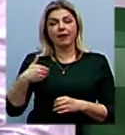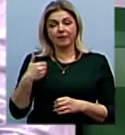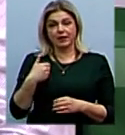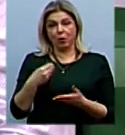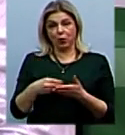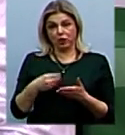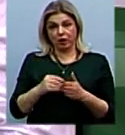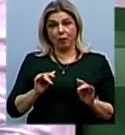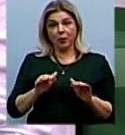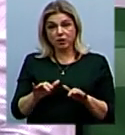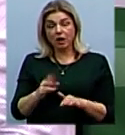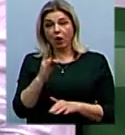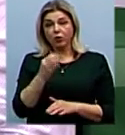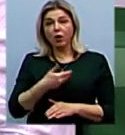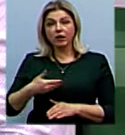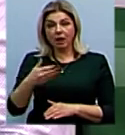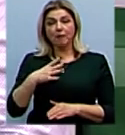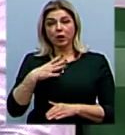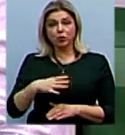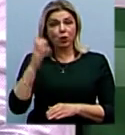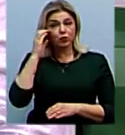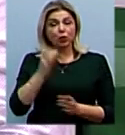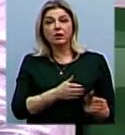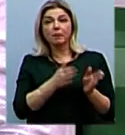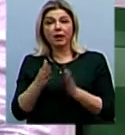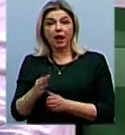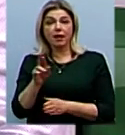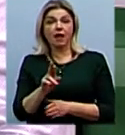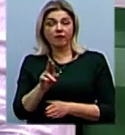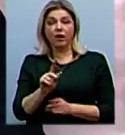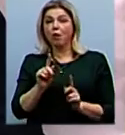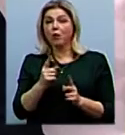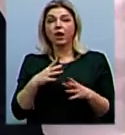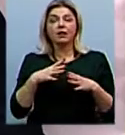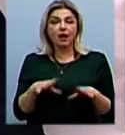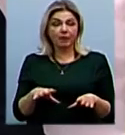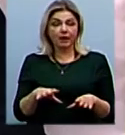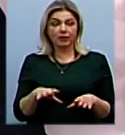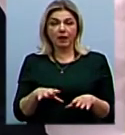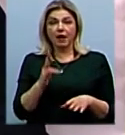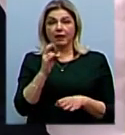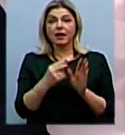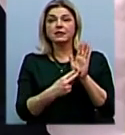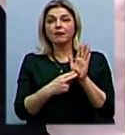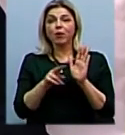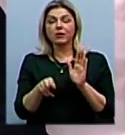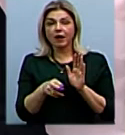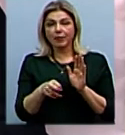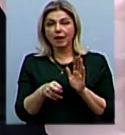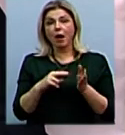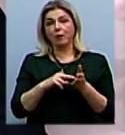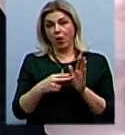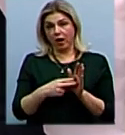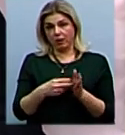нам пришлось слушание перенести на январь месяц, потому что не было на 7 декабря